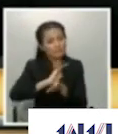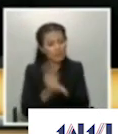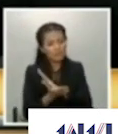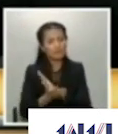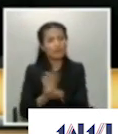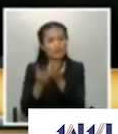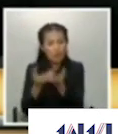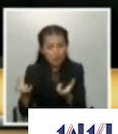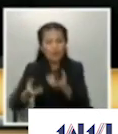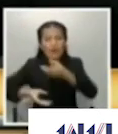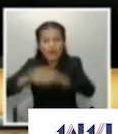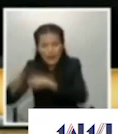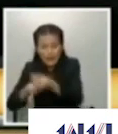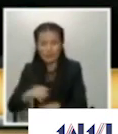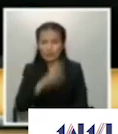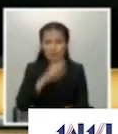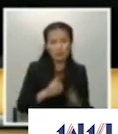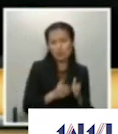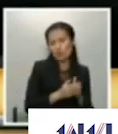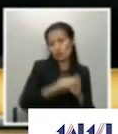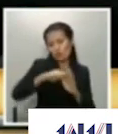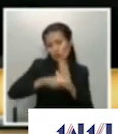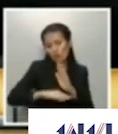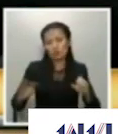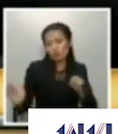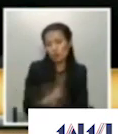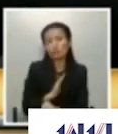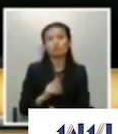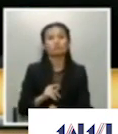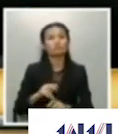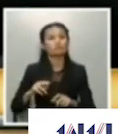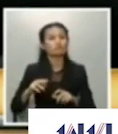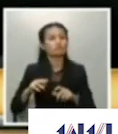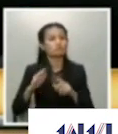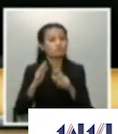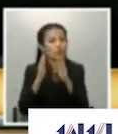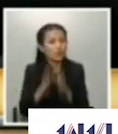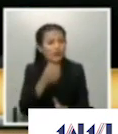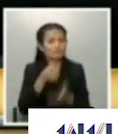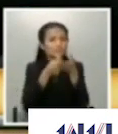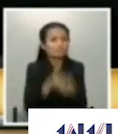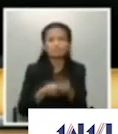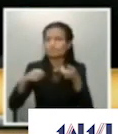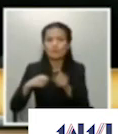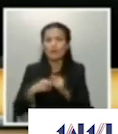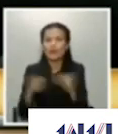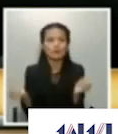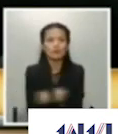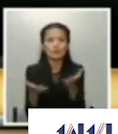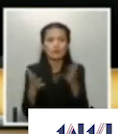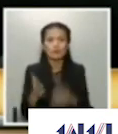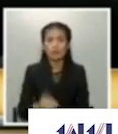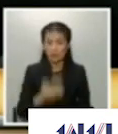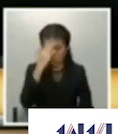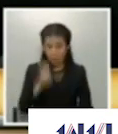คิดว่าพี่น้องชาวนาจะไม่เดือดร้อนเพราะรู้ว่าข้าวราคาล่วงหน้าราคาเท่า